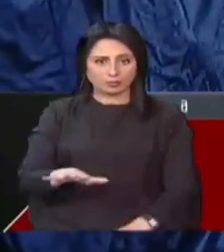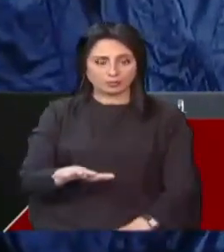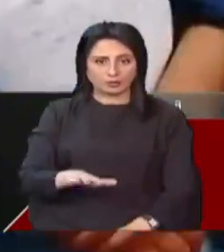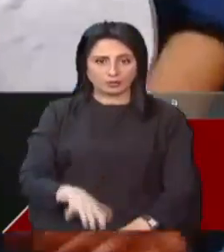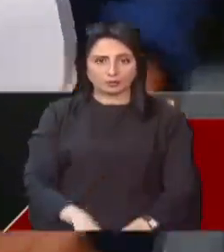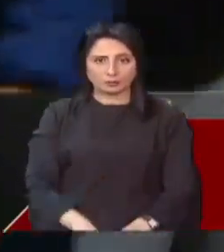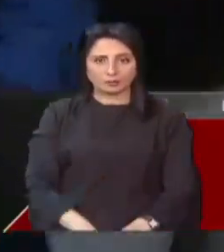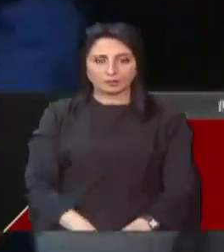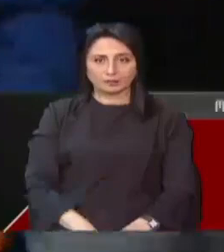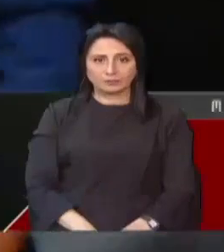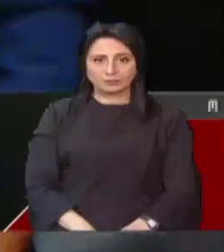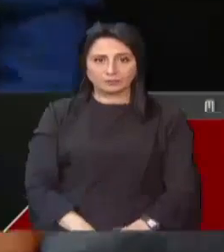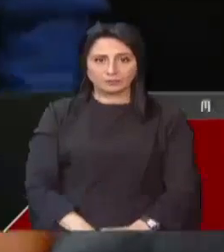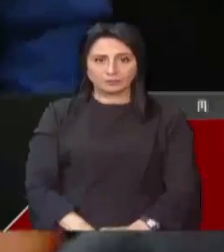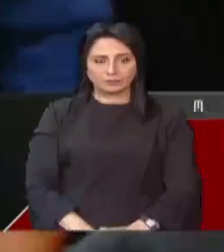კუთვნილი შვებულება.